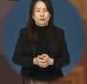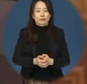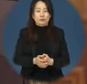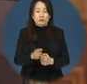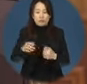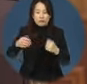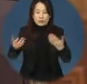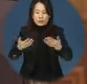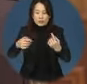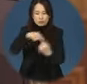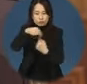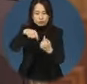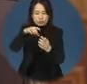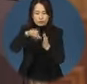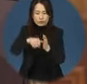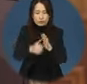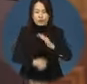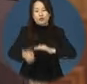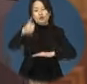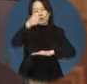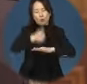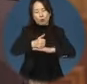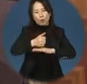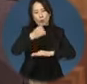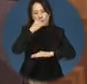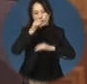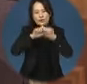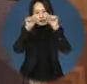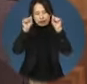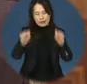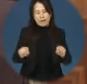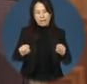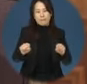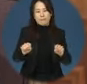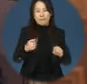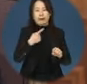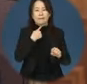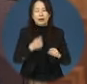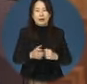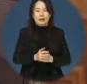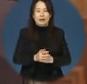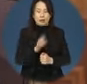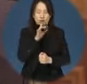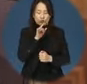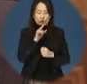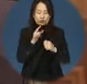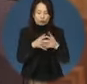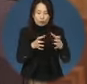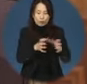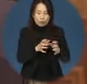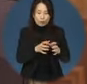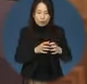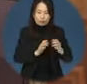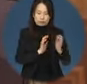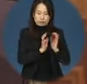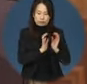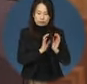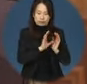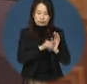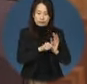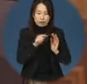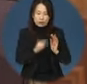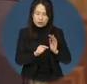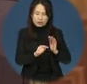일을 하는데 있어서는 여러 성과를 낼 수 있는 체제의 있습니다 그런데 내일 들면 중 배번 에서 이야기할 때 이런 방역 지침이